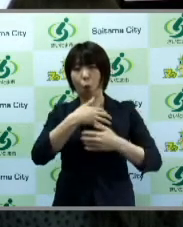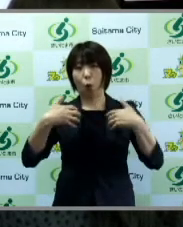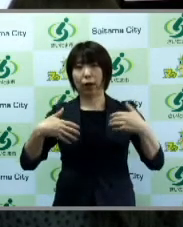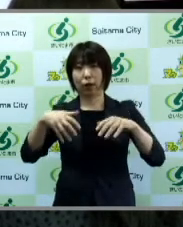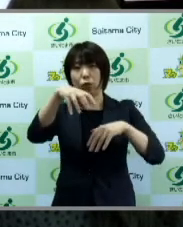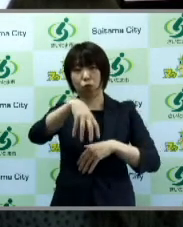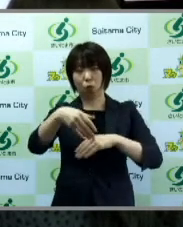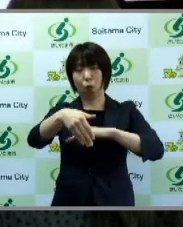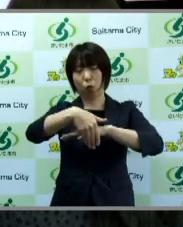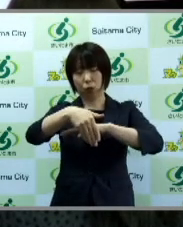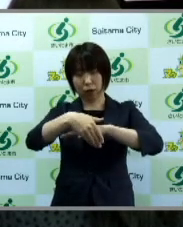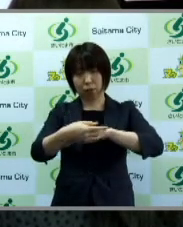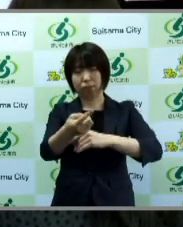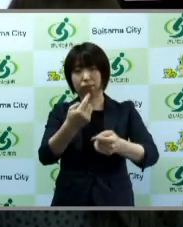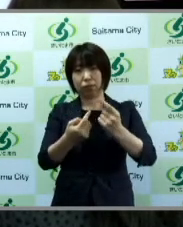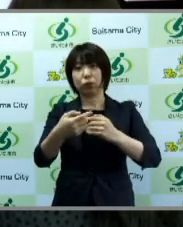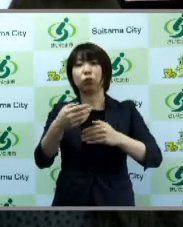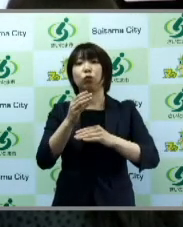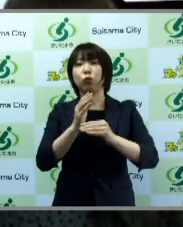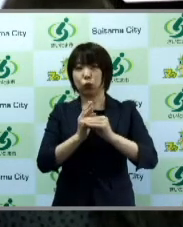まあ、